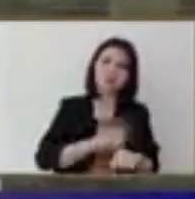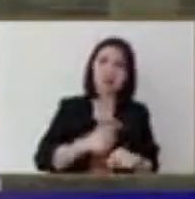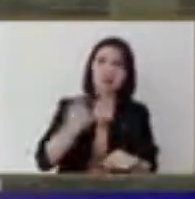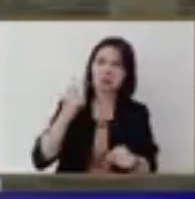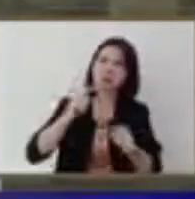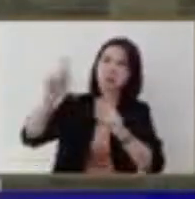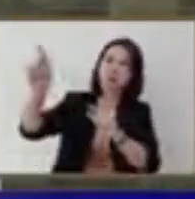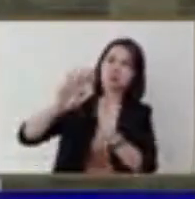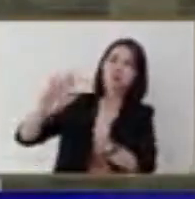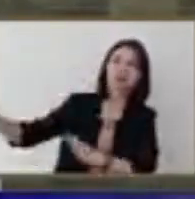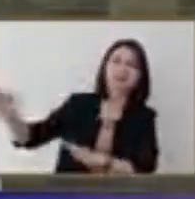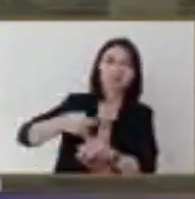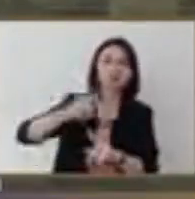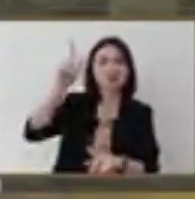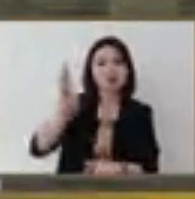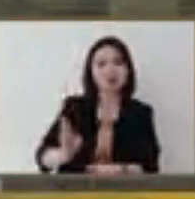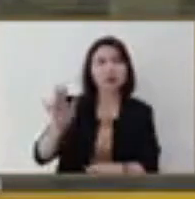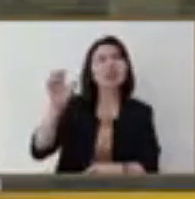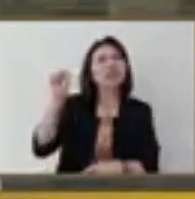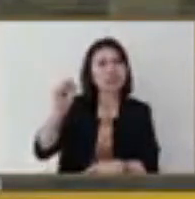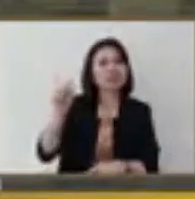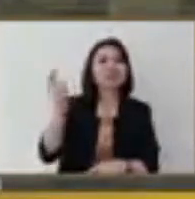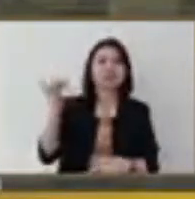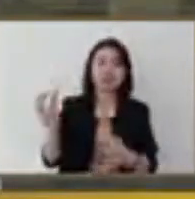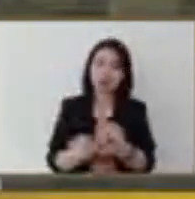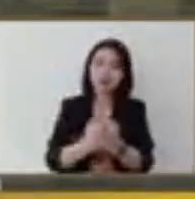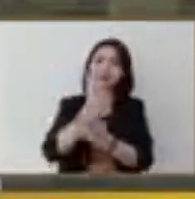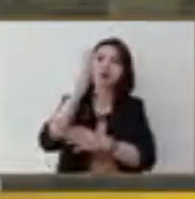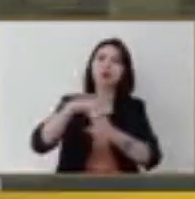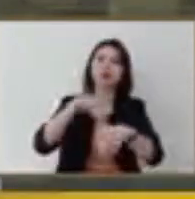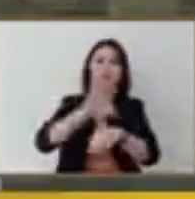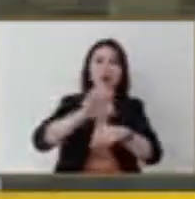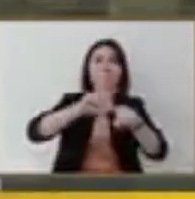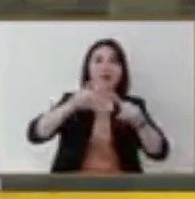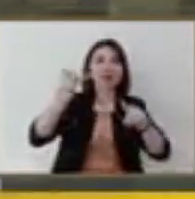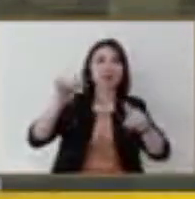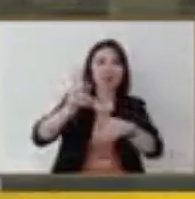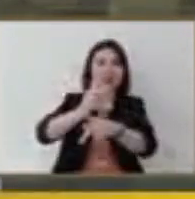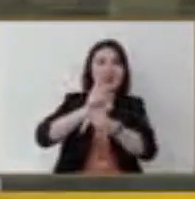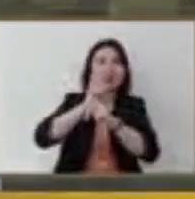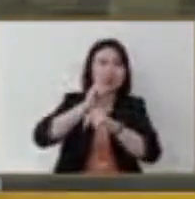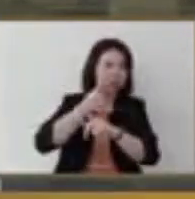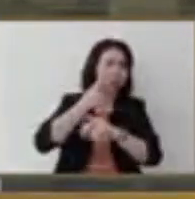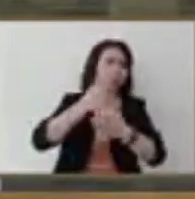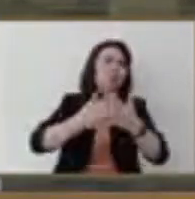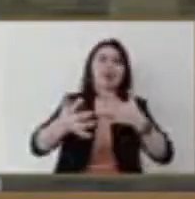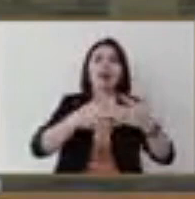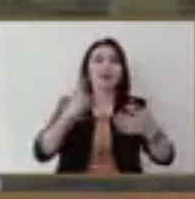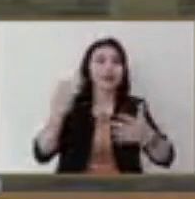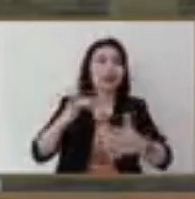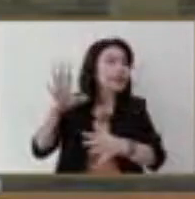lumaki sa simbahan, pero ito sinasabi ko po sa inyo, hindi nila sineryoso yung narinig nila sa